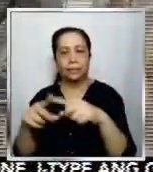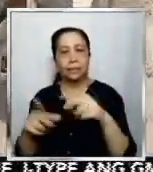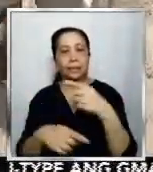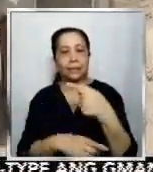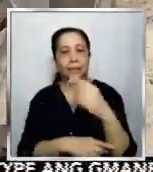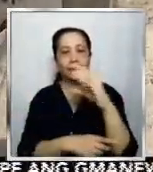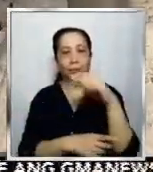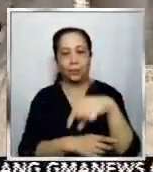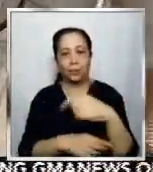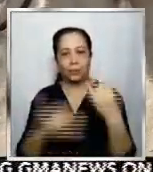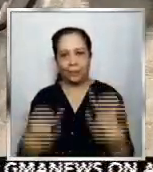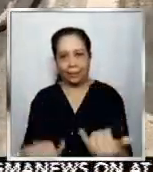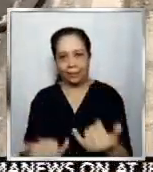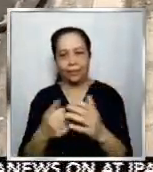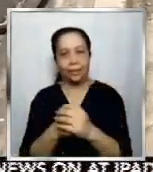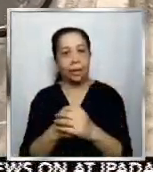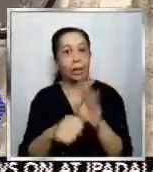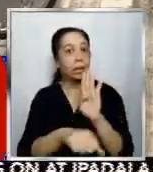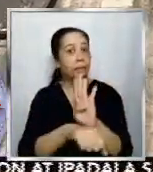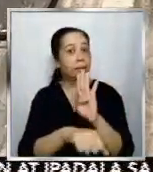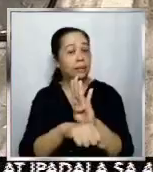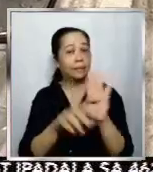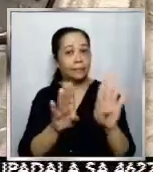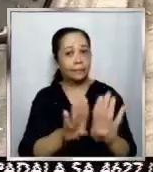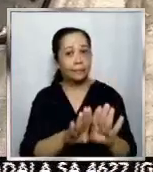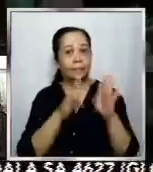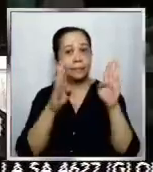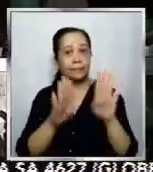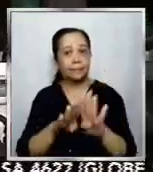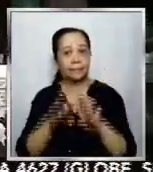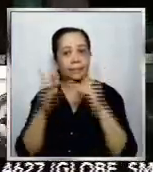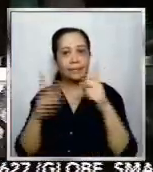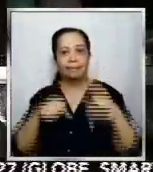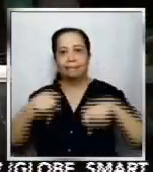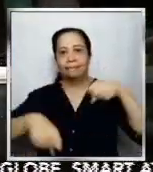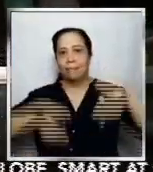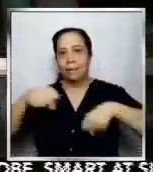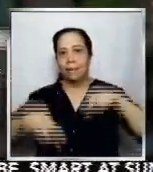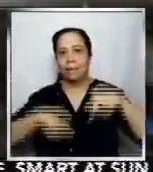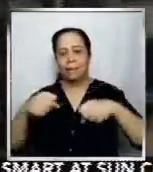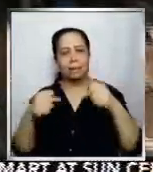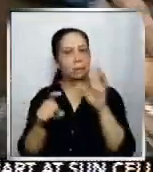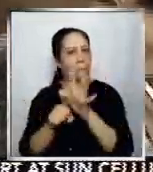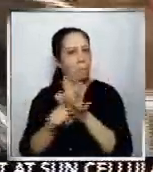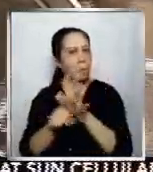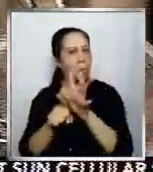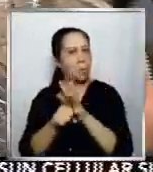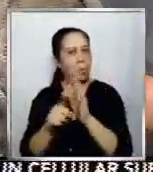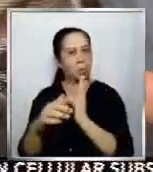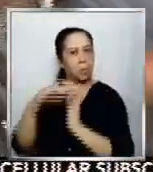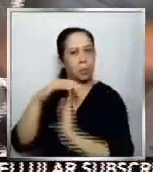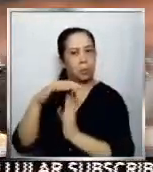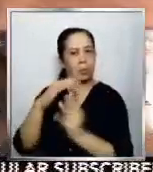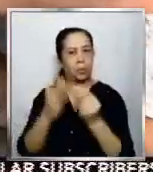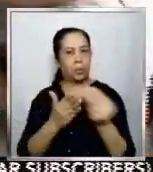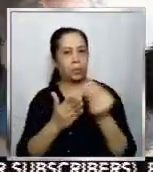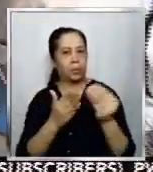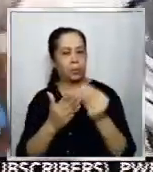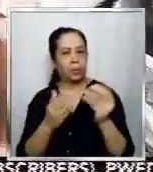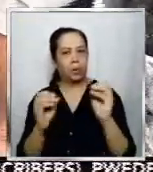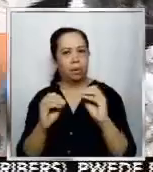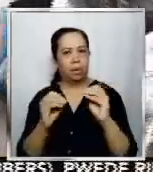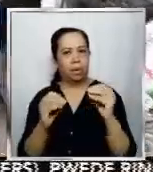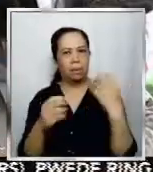lalawigan. Sa mga negosyong nagbukas, isa ang bike shop na ito sa malakas ang benta. Ngayong halos wala pang masakyan, mahal pa